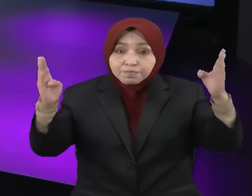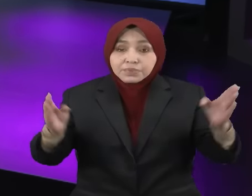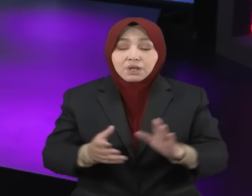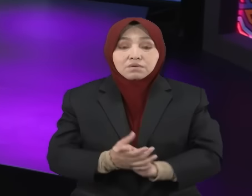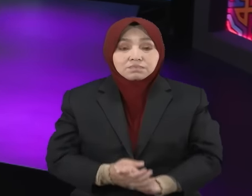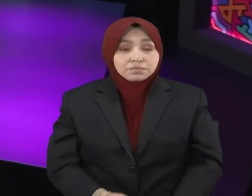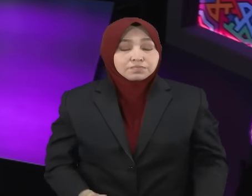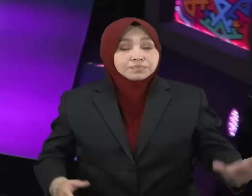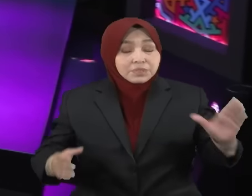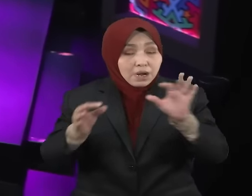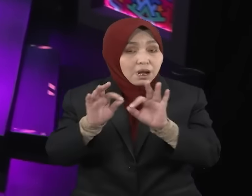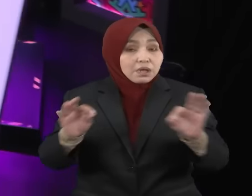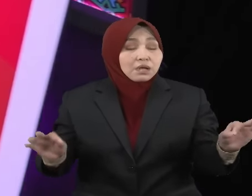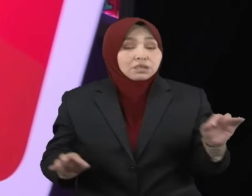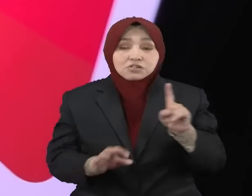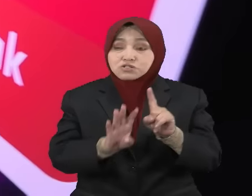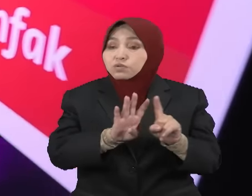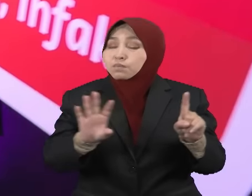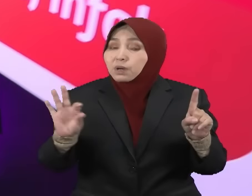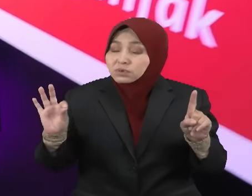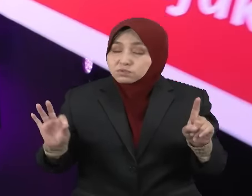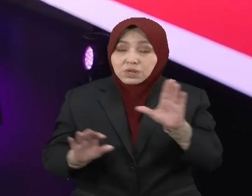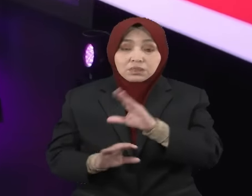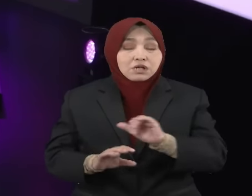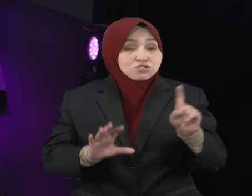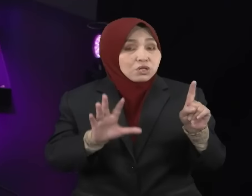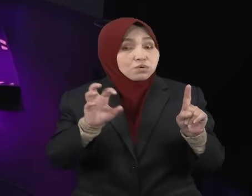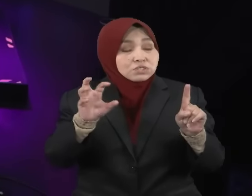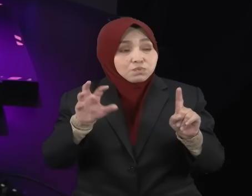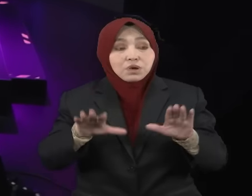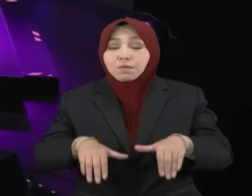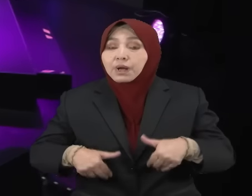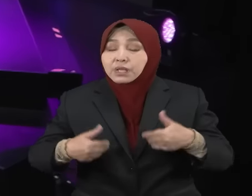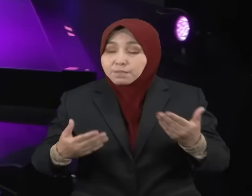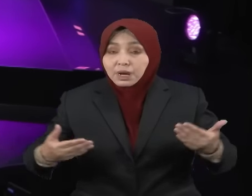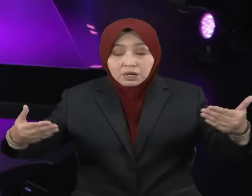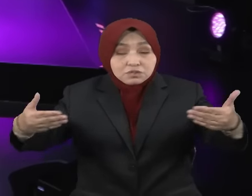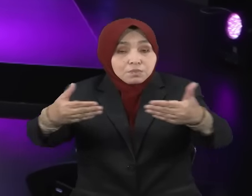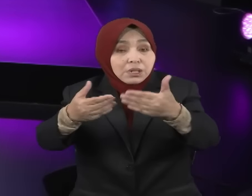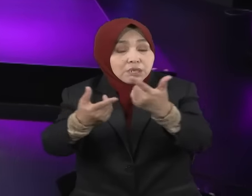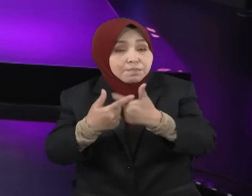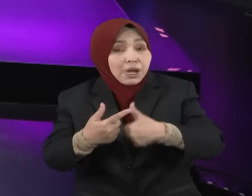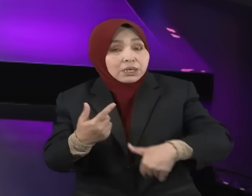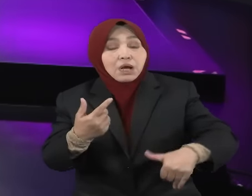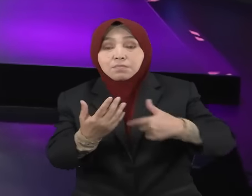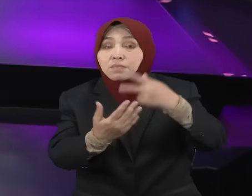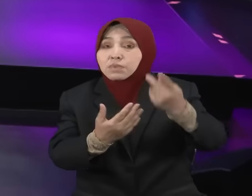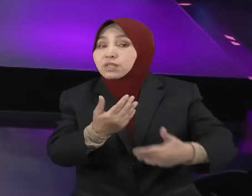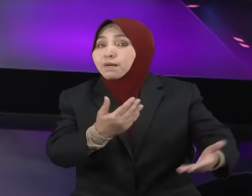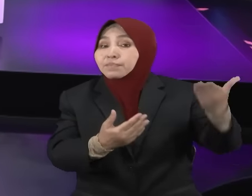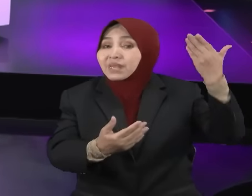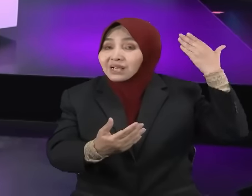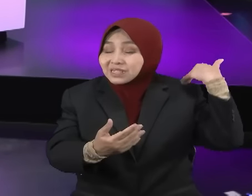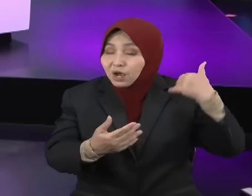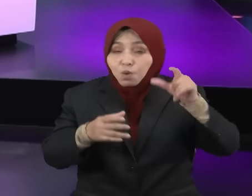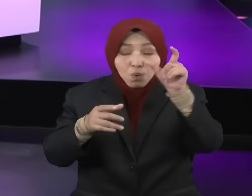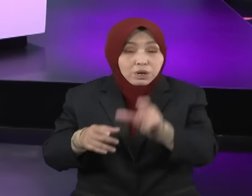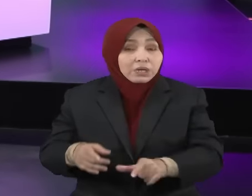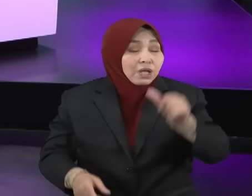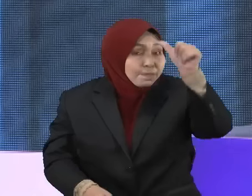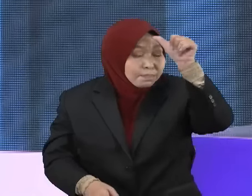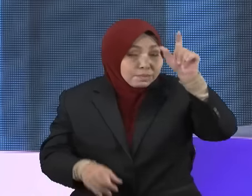Surah Al-Azim, kita dah bacaan ayat yang ke-149 dan 150. Bagaimana kesinambungan daripada episod sebelum ini, bila orang-orang yang mensyirikkan